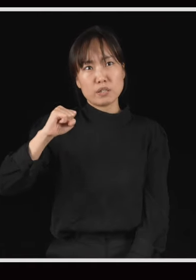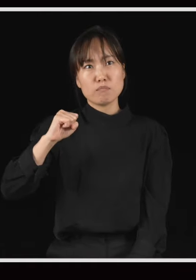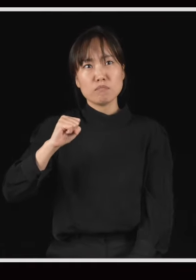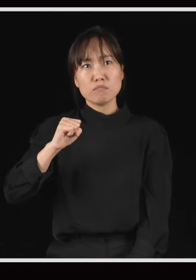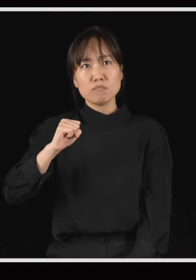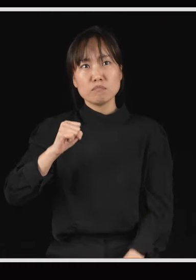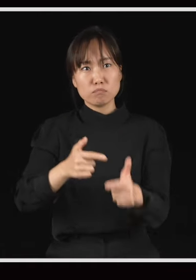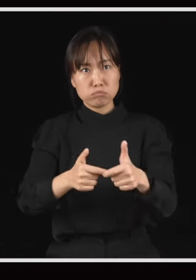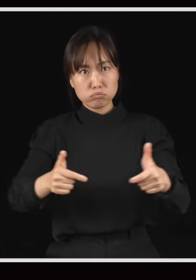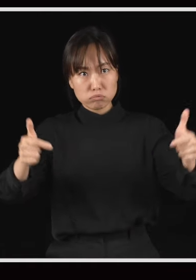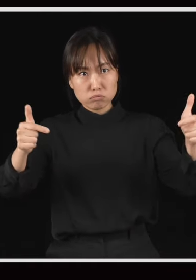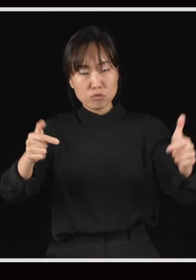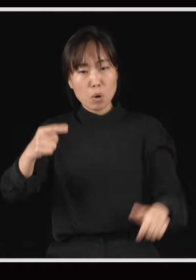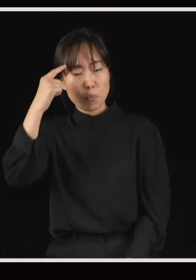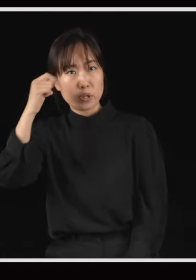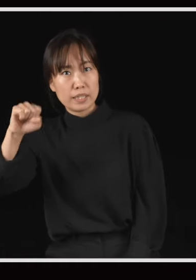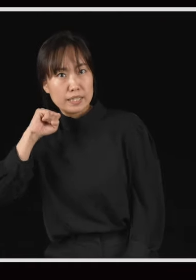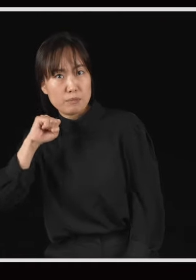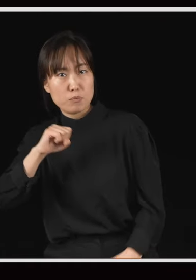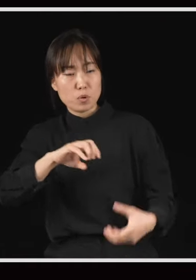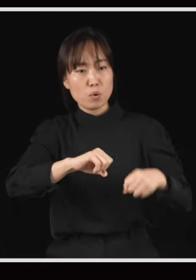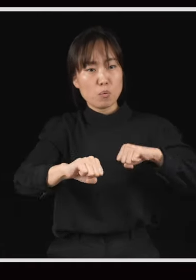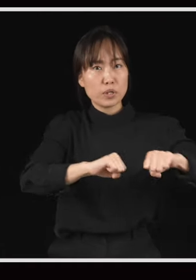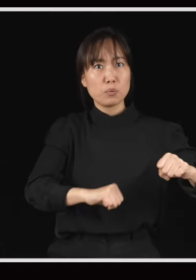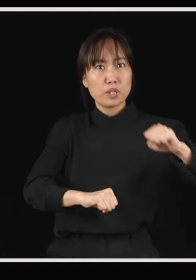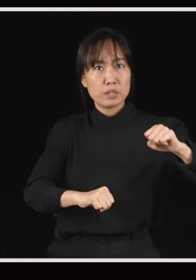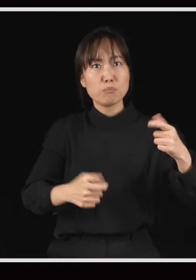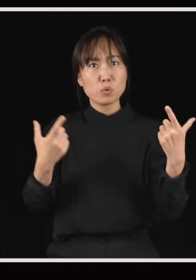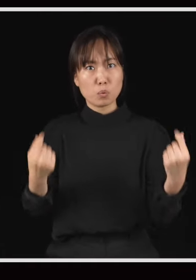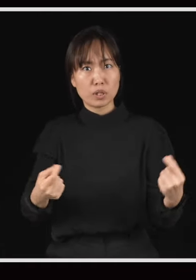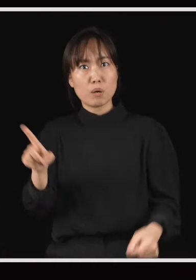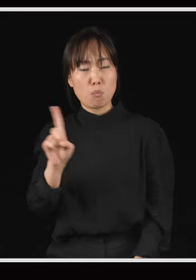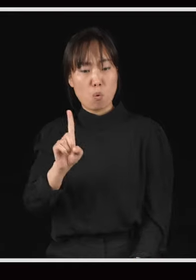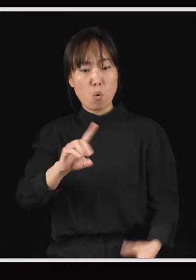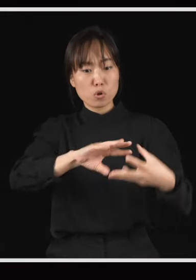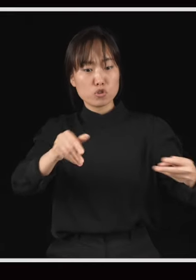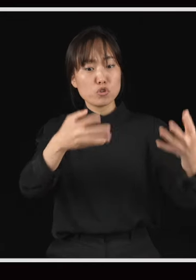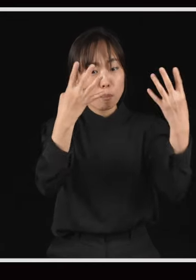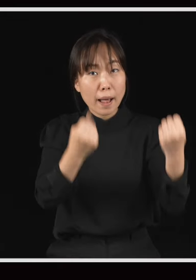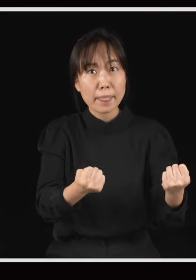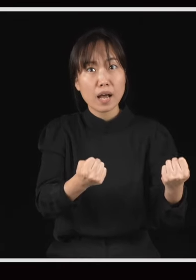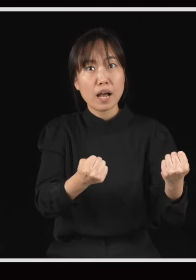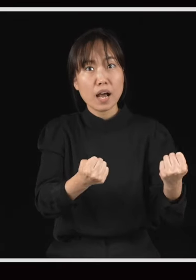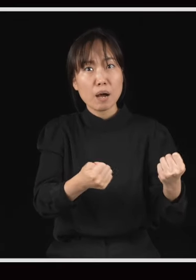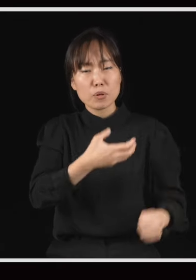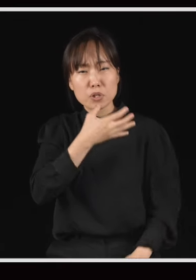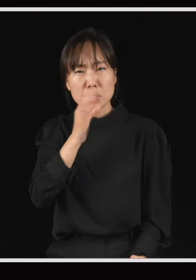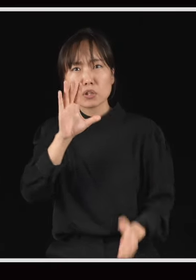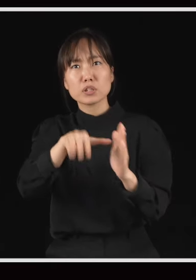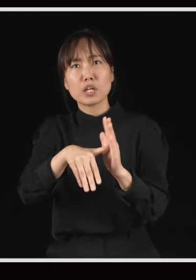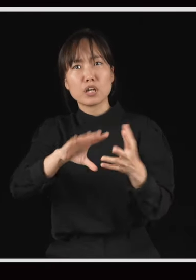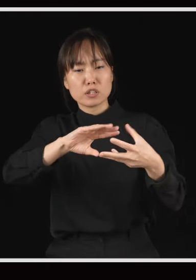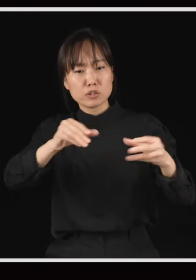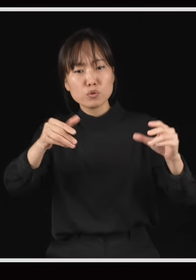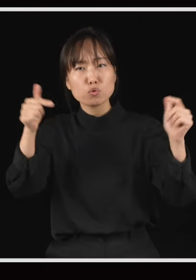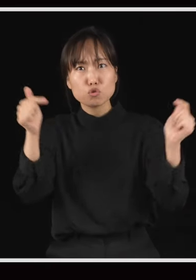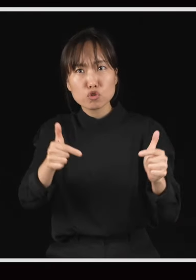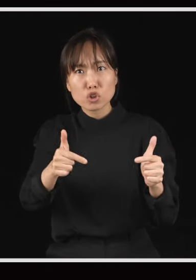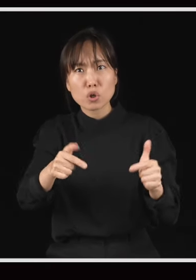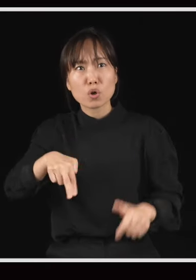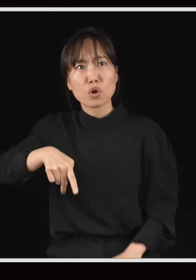좋아져서 똑같습니다. 내재 역량, 근력이 좋아져서 많이 줄어들어도 다 걸어 다닐 수 있으면 되는 거고, 마음 건강,